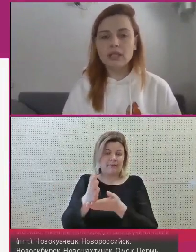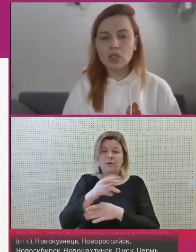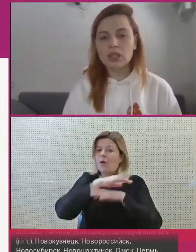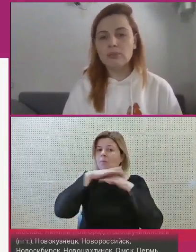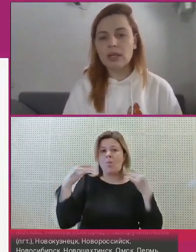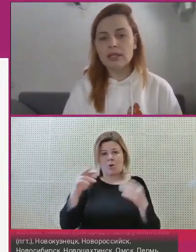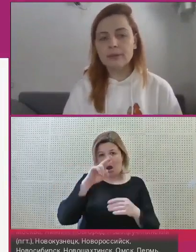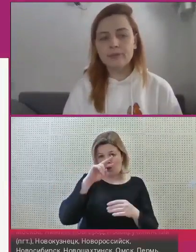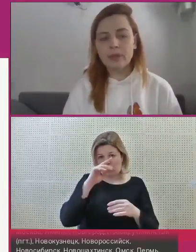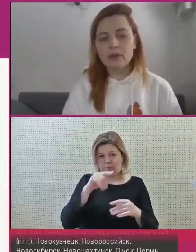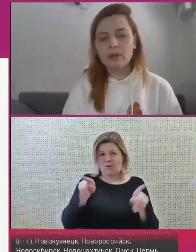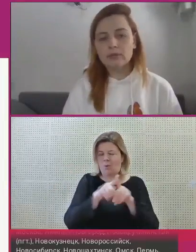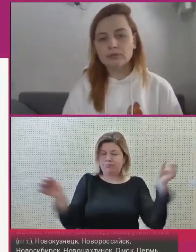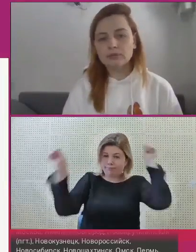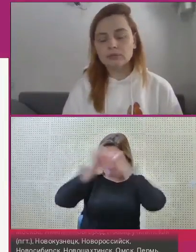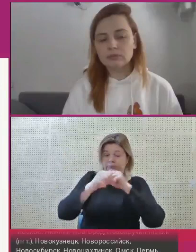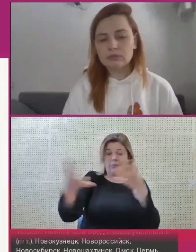очень хаотично набирали